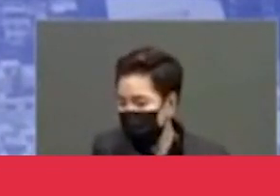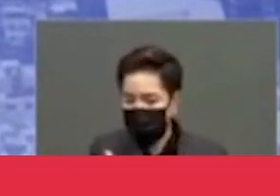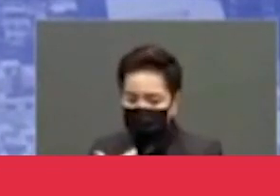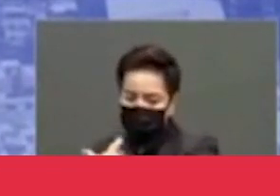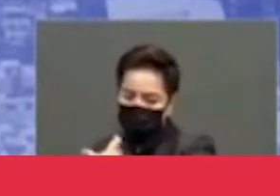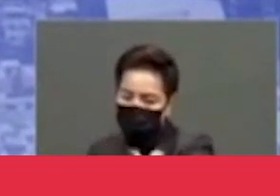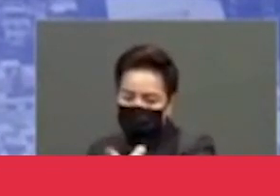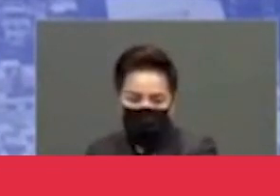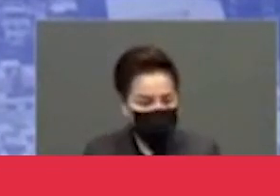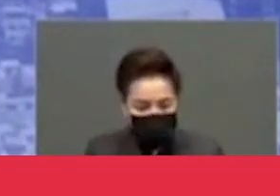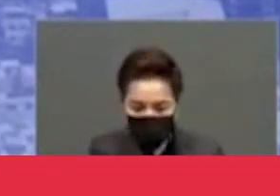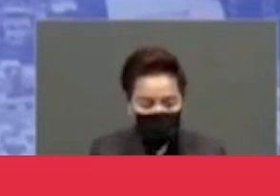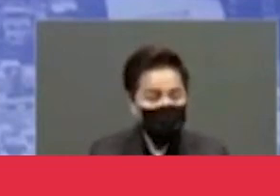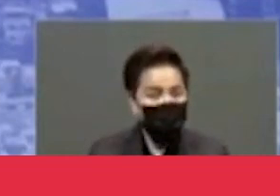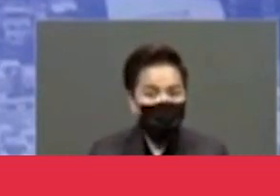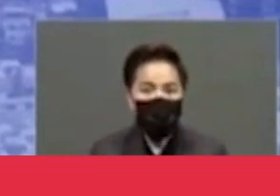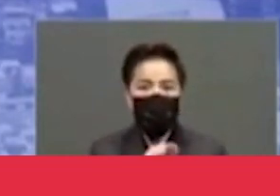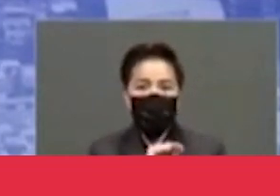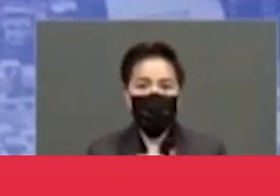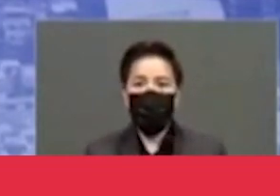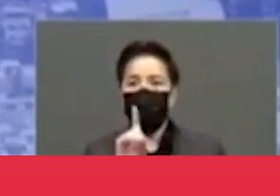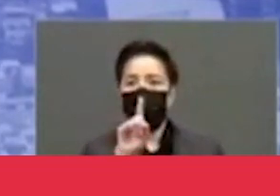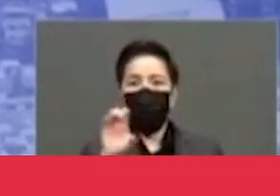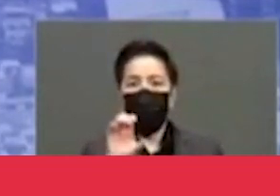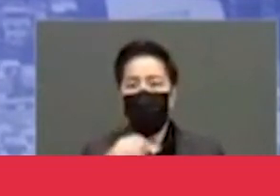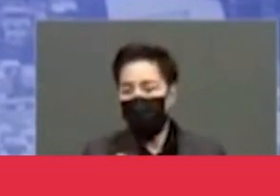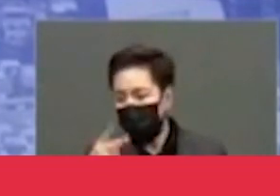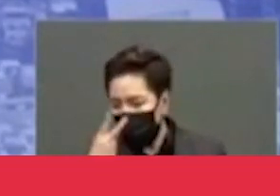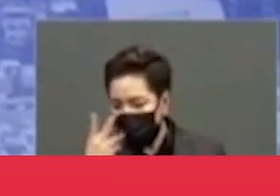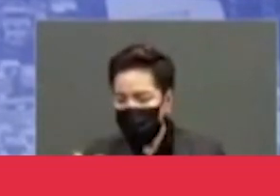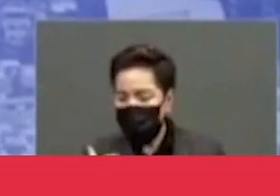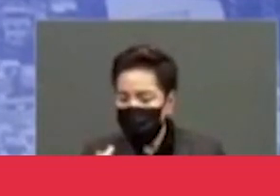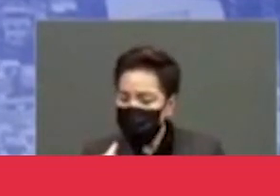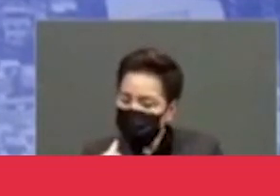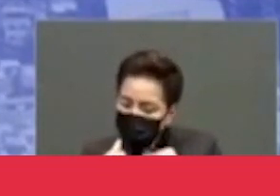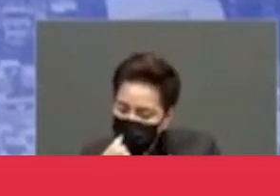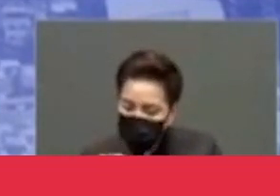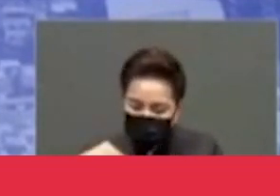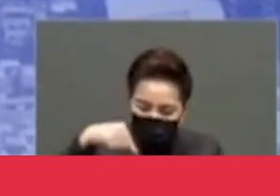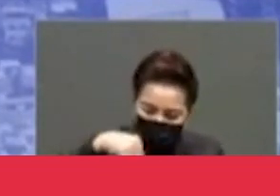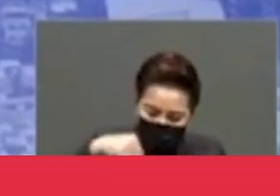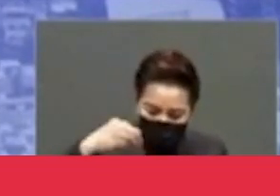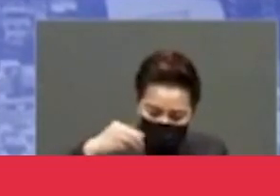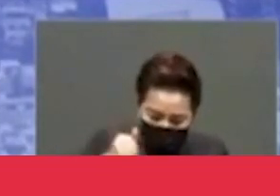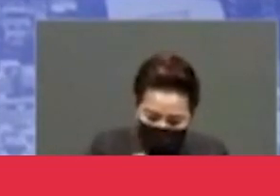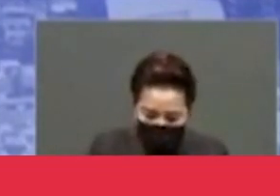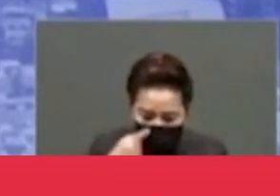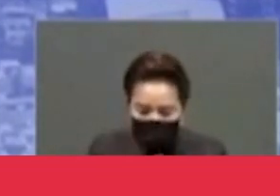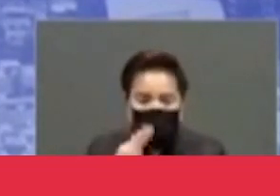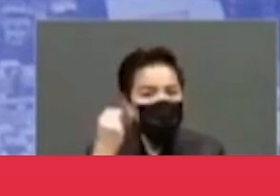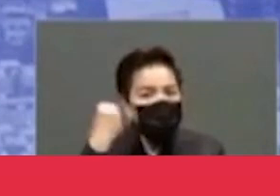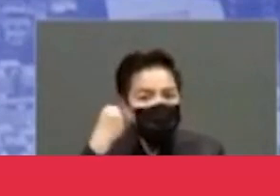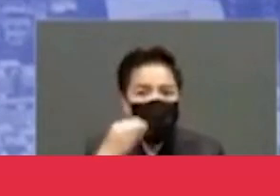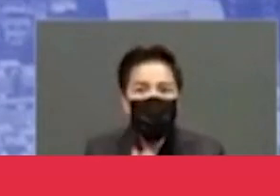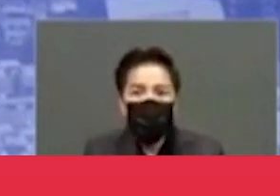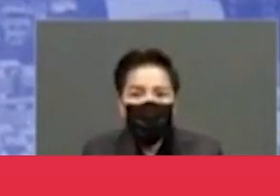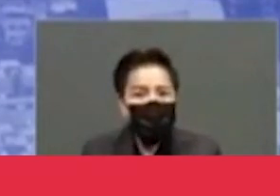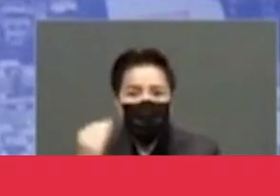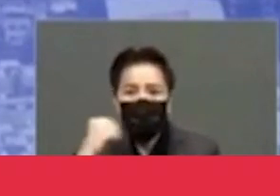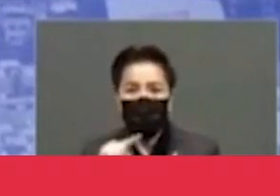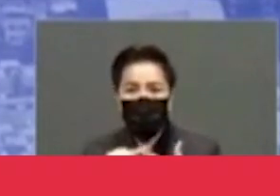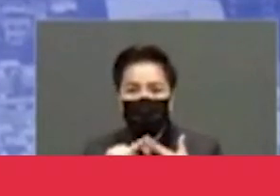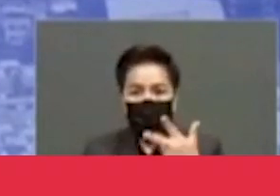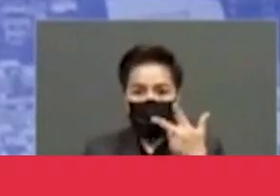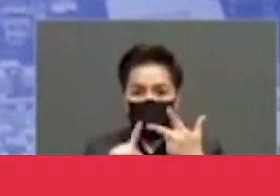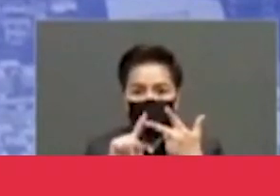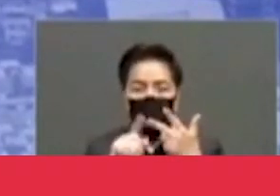ทั้งหมด45+1เขตบริหารพิเศษฮ่องกงโดยเน้นย้ำขึ้นอยู่กับประเทศต้นทางอนุญาตให้เข้าประเทศ